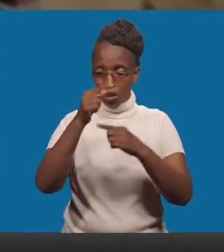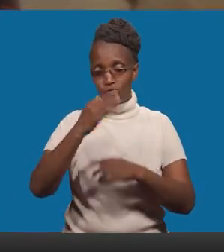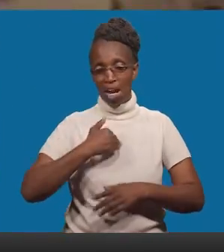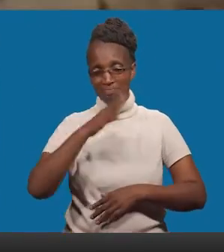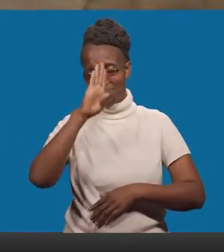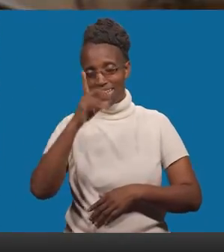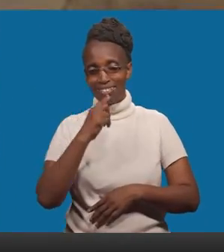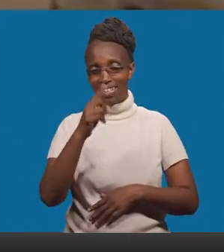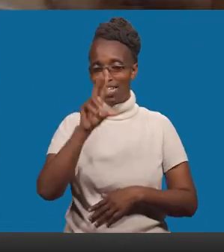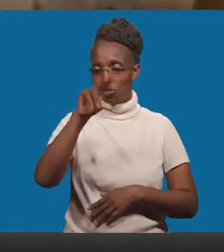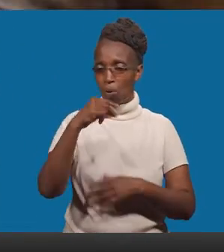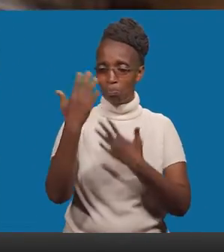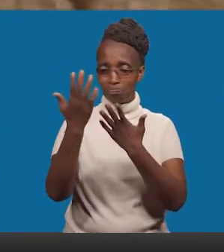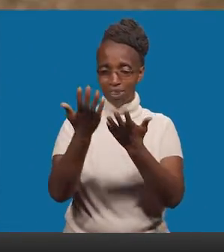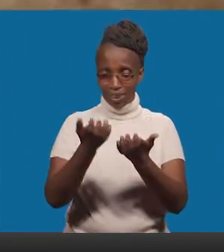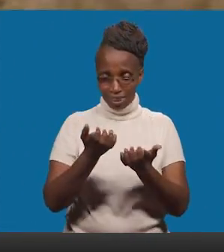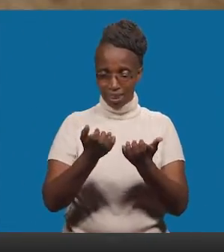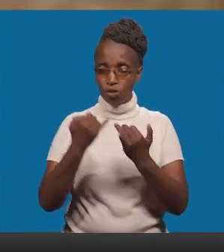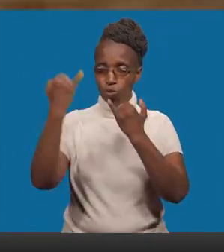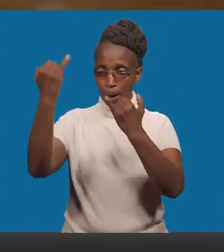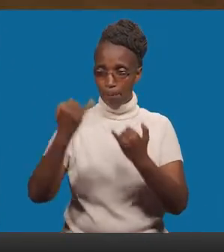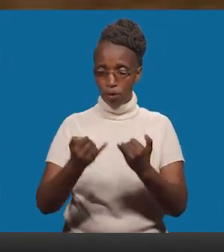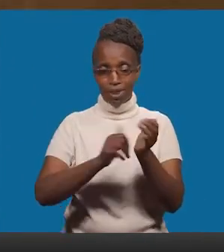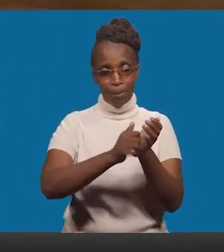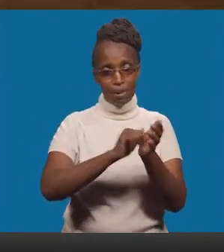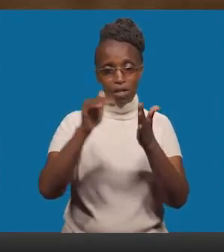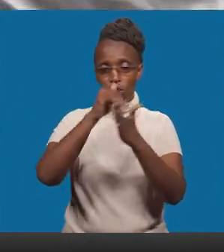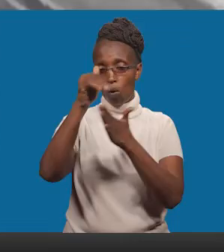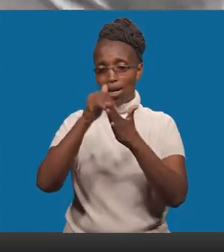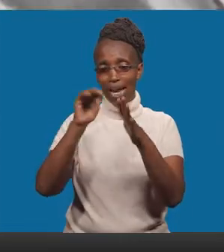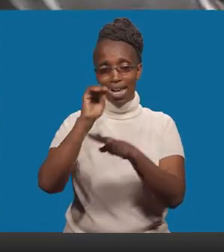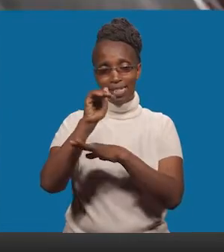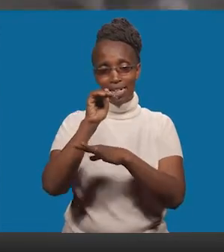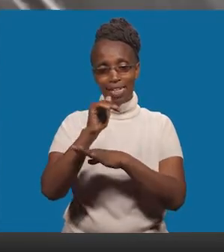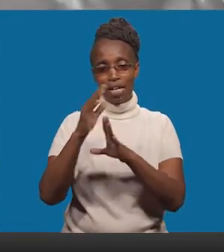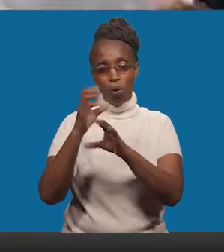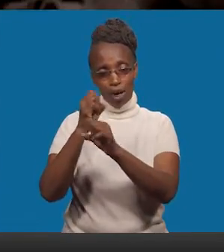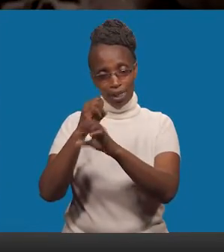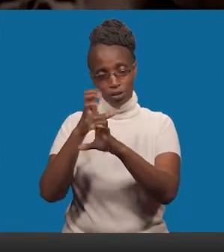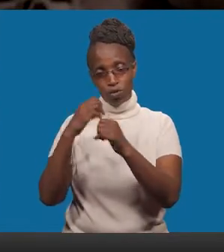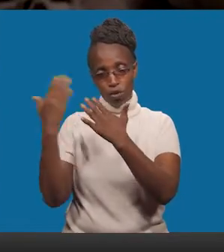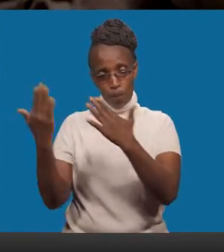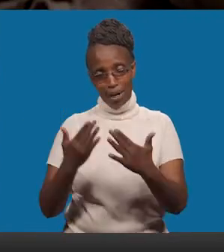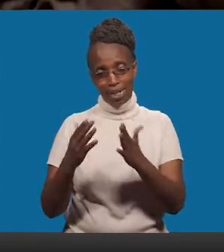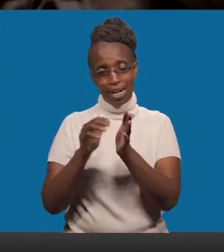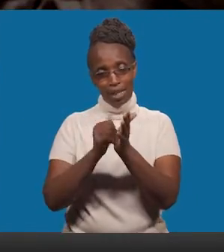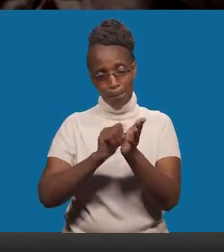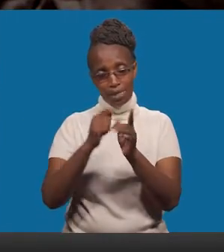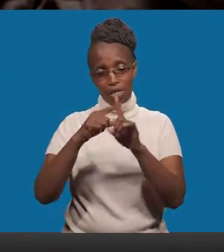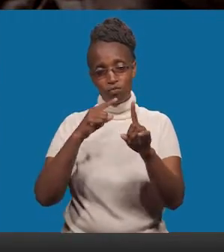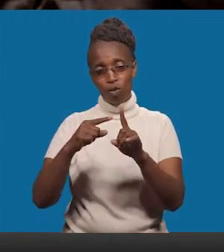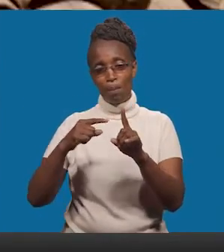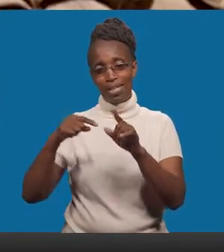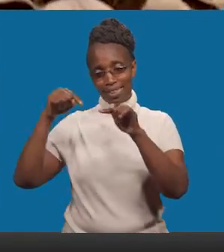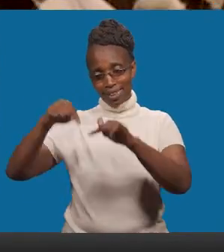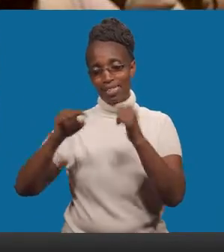hiyo, wakisema kuwa hamna haja ya kuagiza mahindi, wote wakitaka wizara ya kilimo kwanza kununua mahindi kutoka kwa wakulima